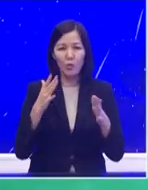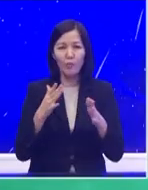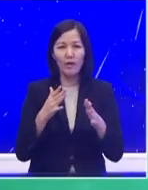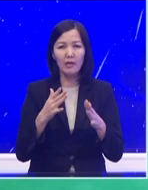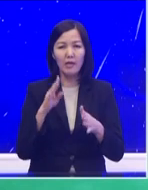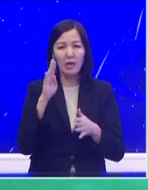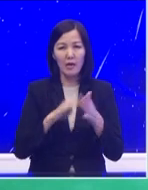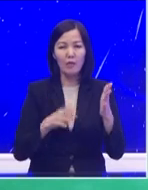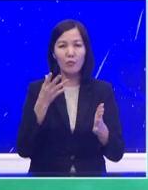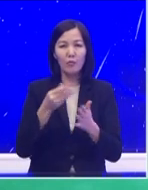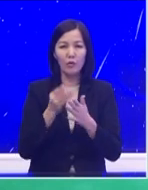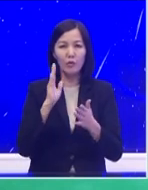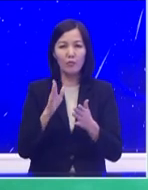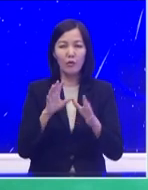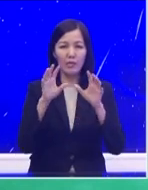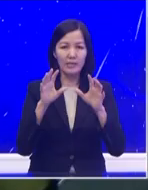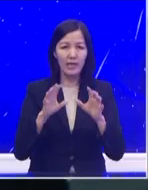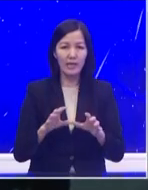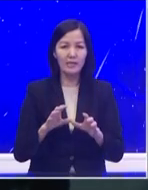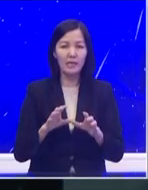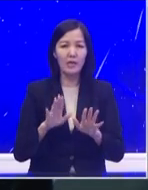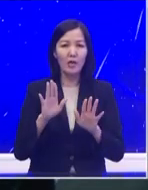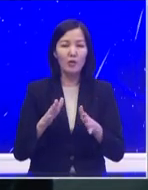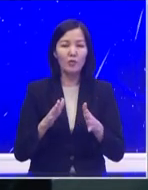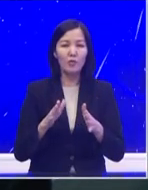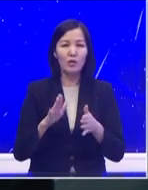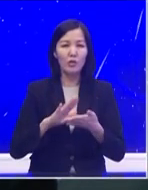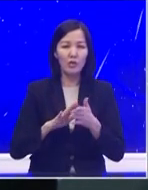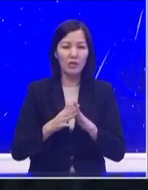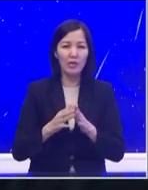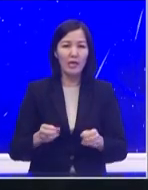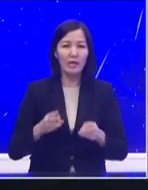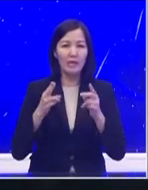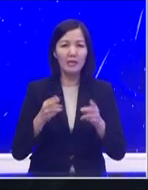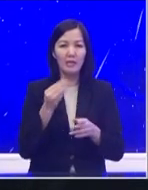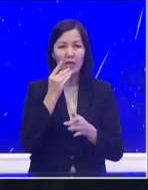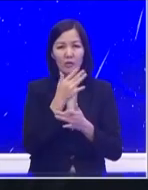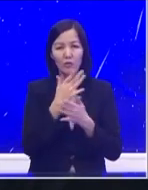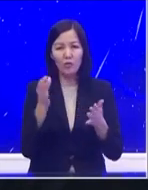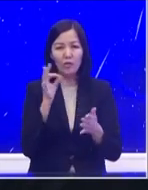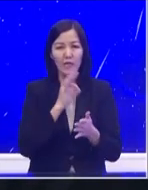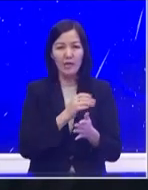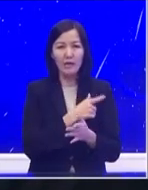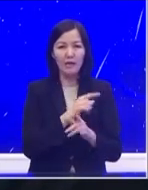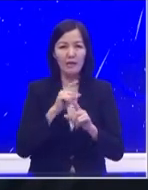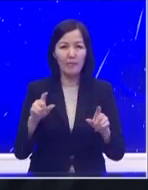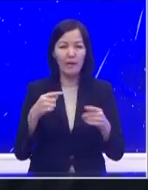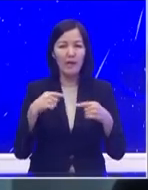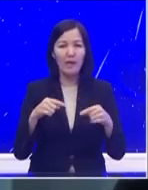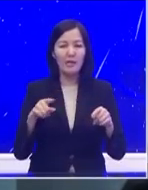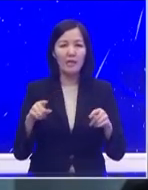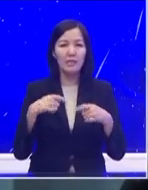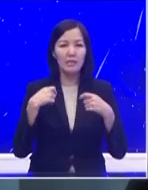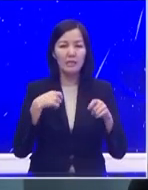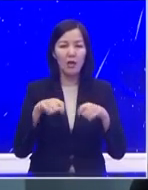қатары айыппұл төлейтін болды. Заңға сәйкес төтенше жағдай кезеңінде азық-түлік пен дәріханалардан өзге барлық сауда